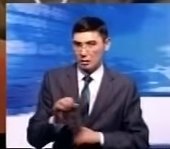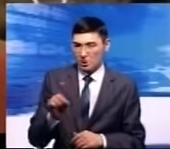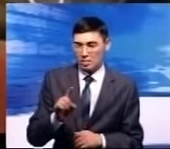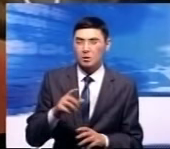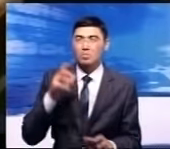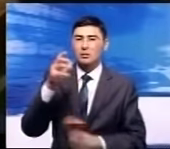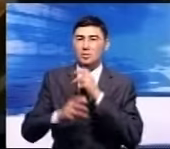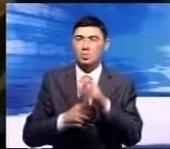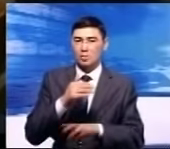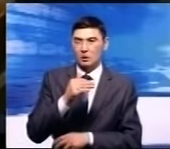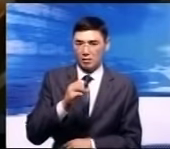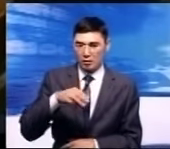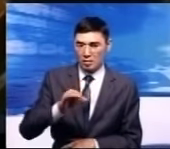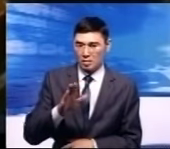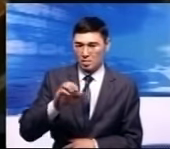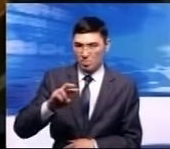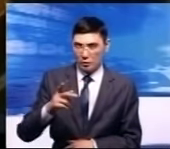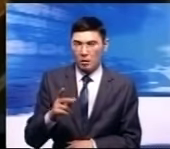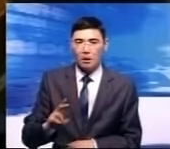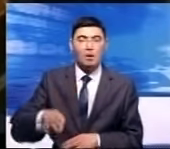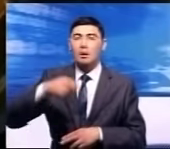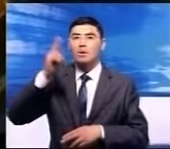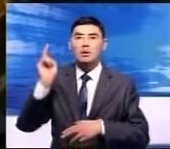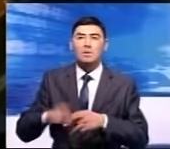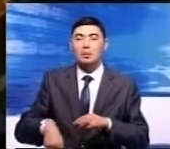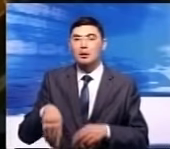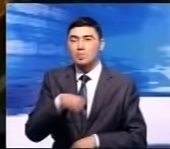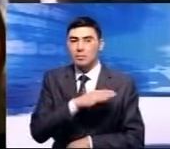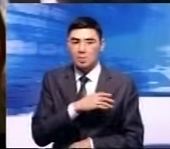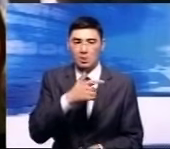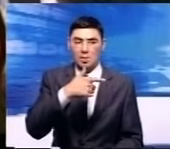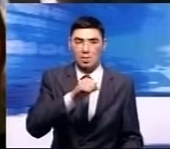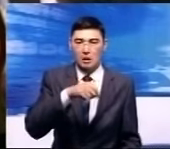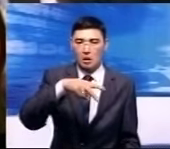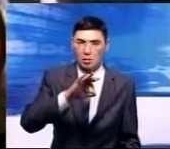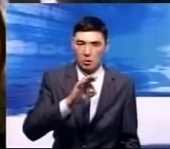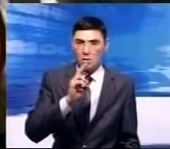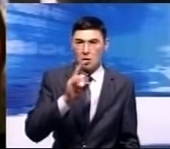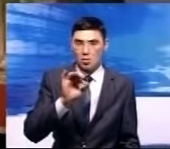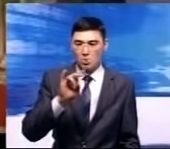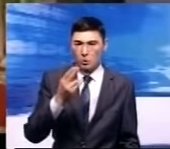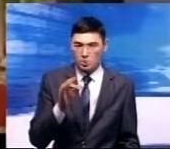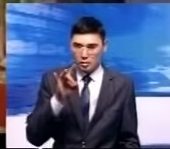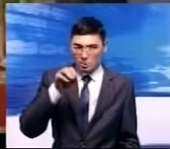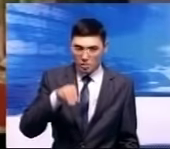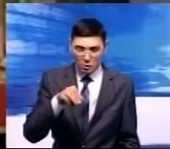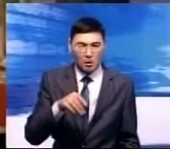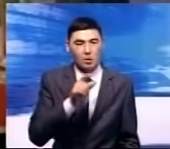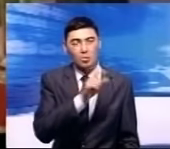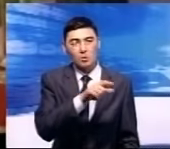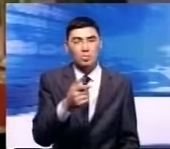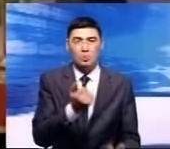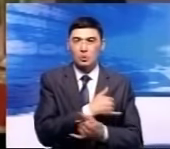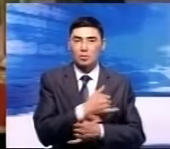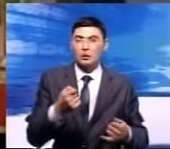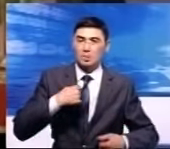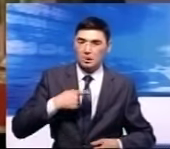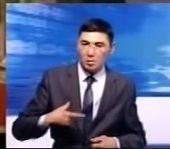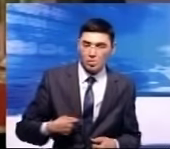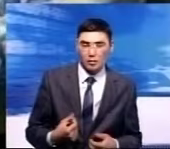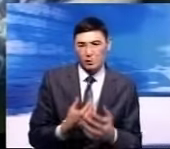татарского искусства закончился грандиозным гала-концертом и награждением лауреатов специальными дипломами и памятными подарками.